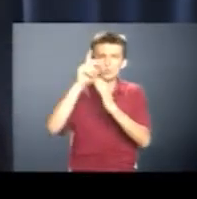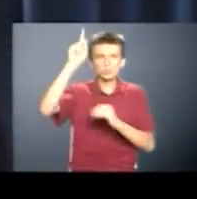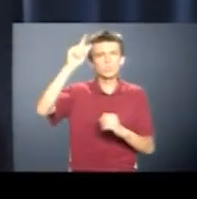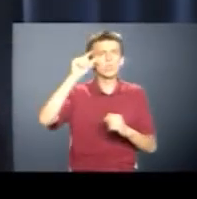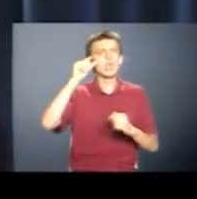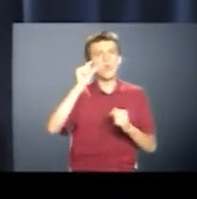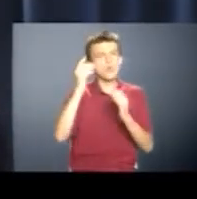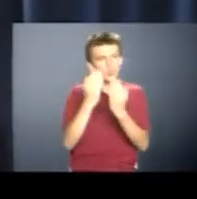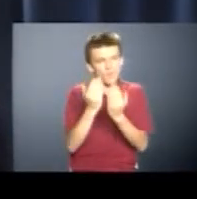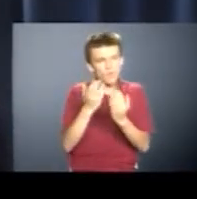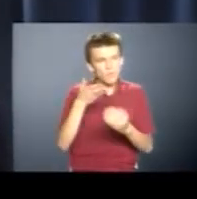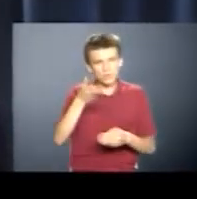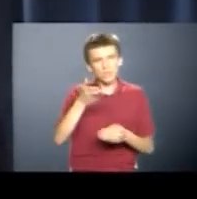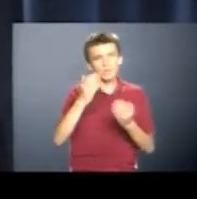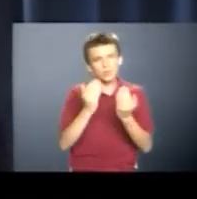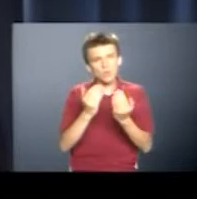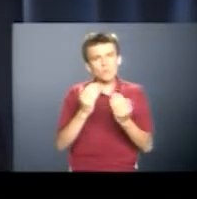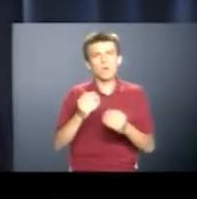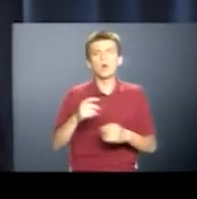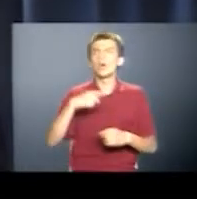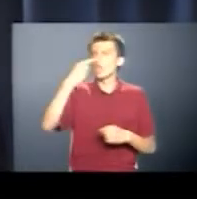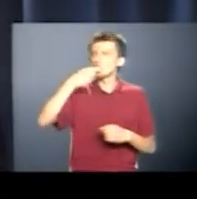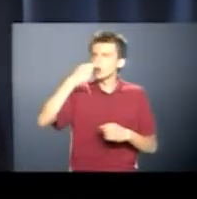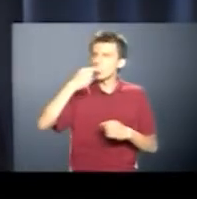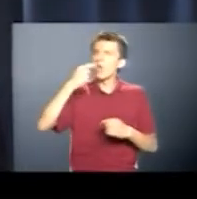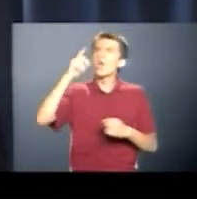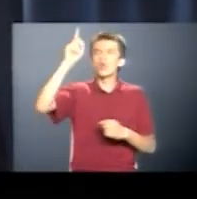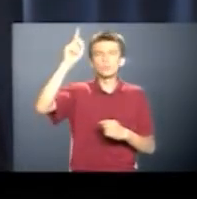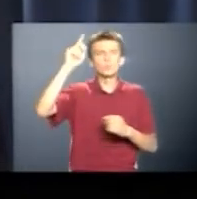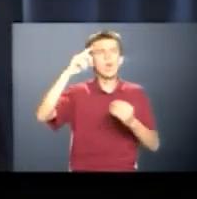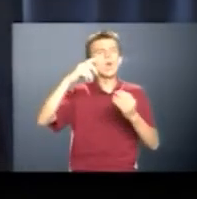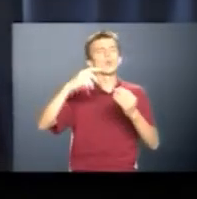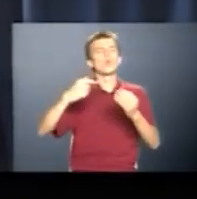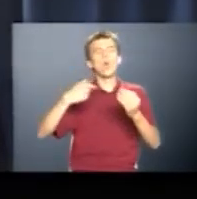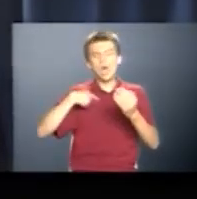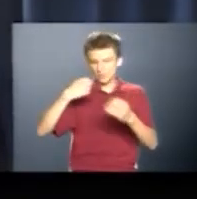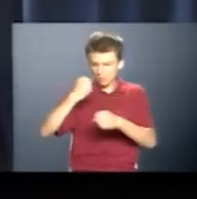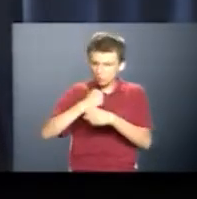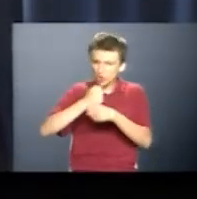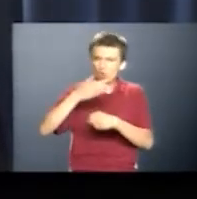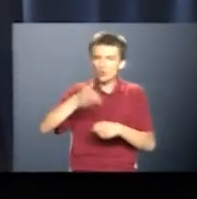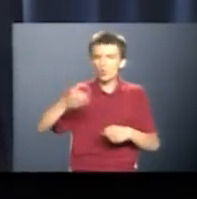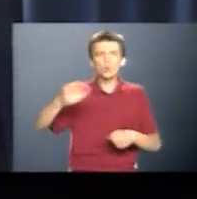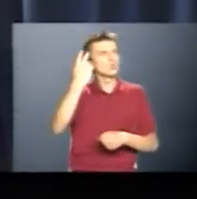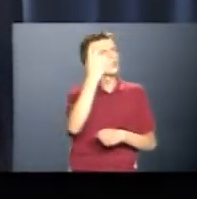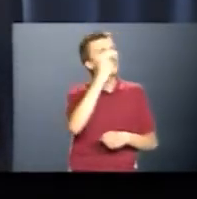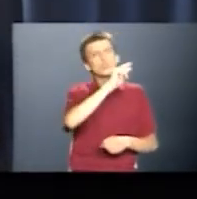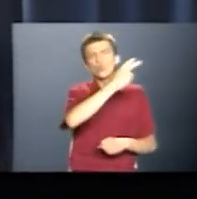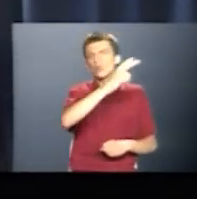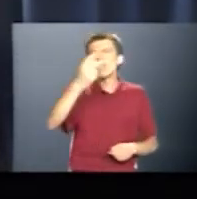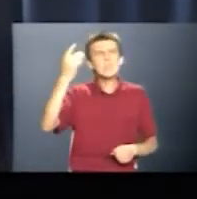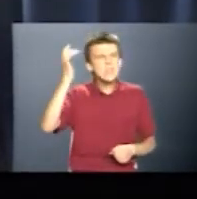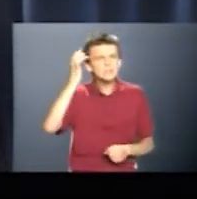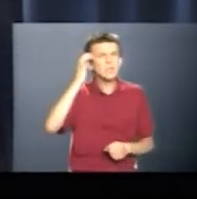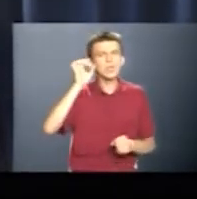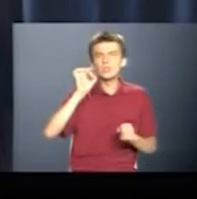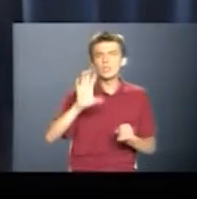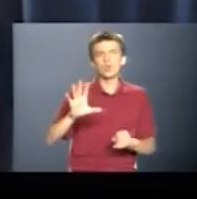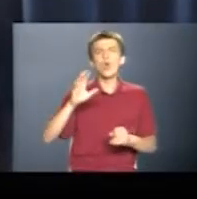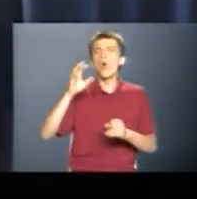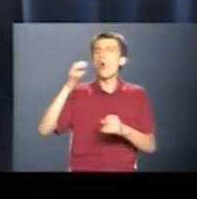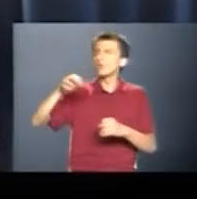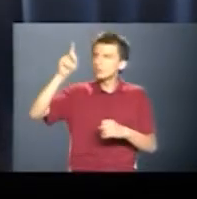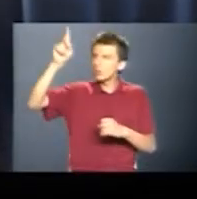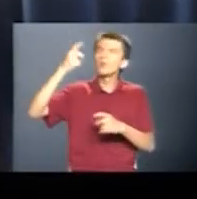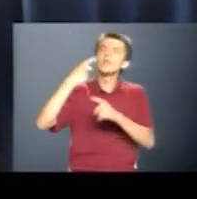upravo tim dovama, reći: "Gospodaru, tada sam učinio to i to za što niko drugi od tvojih robova ne zna. Gospodaru, molim